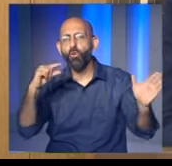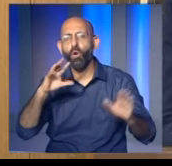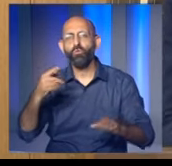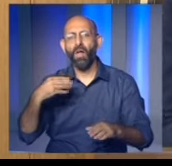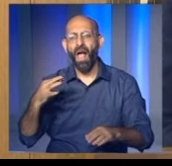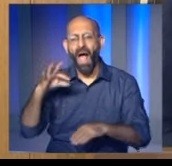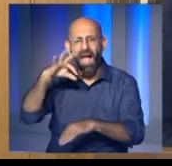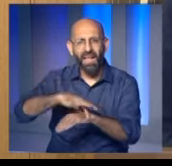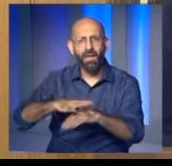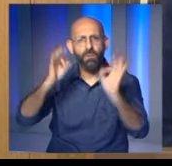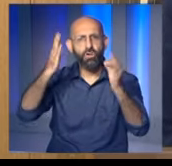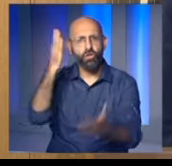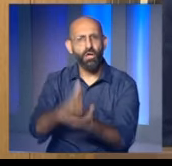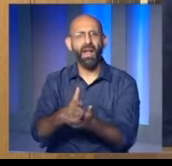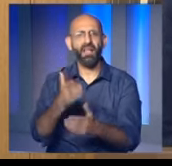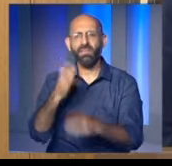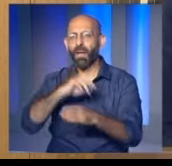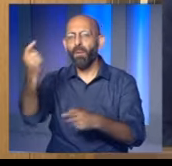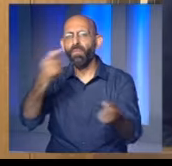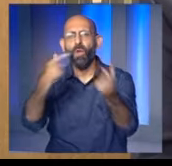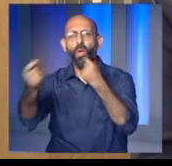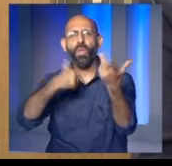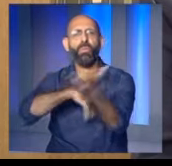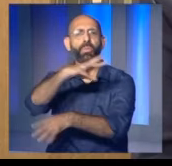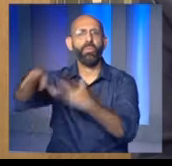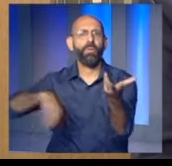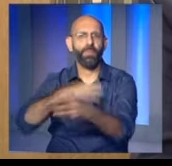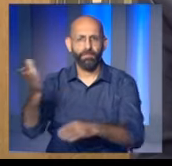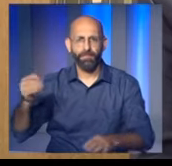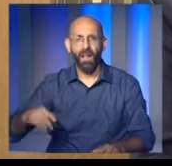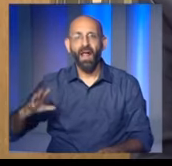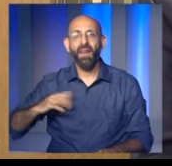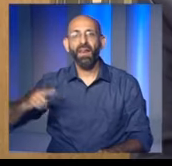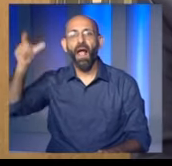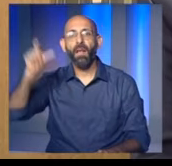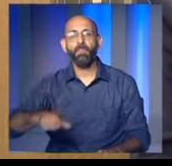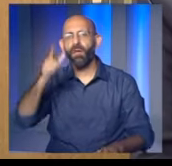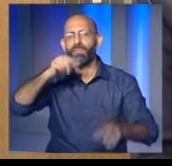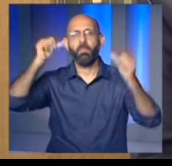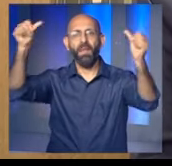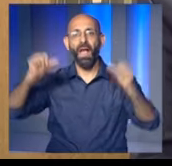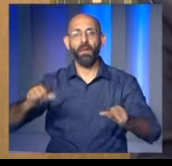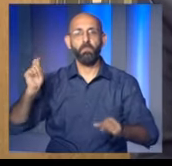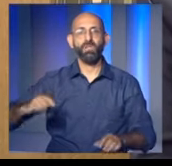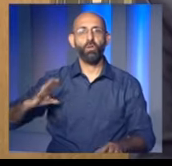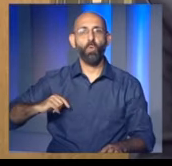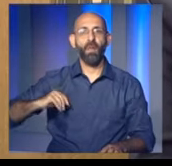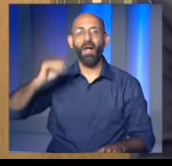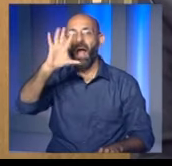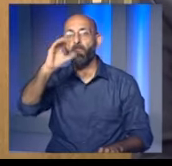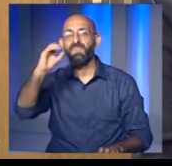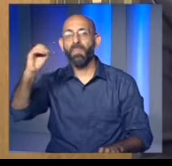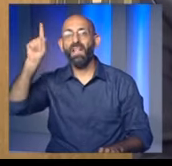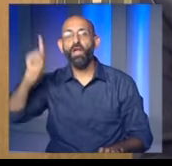النظر بموضوع الطب الشرعي. النائب ملحم خلف وفي بيان من مجلس النواب بعد 500 يوم